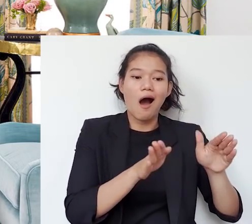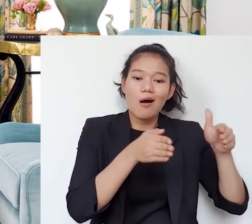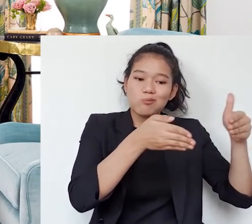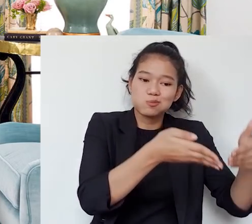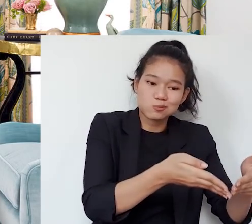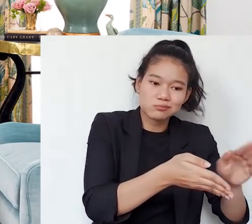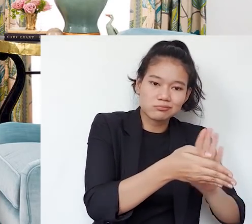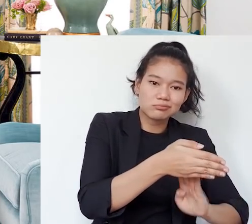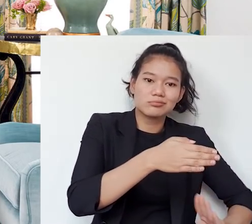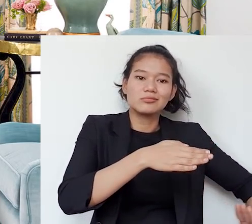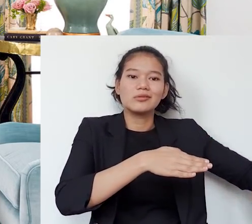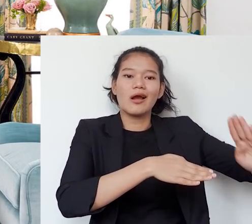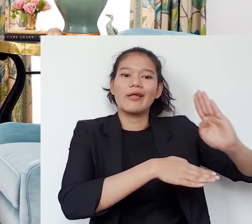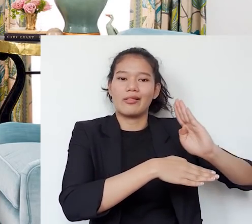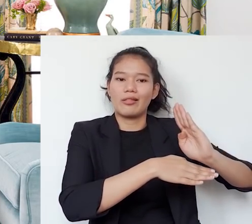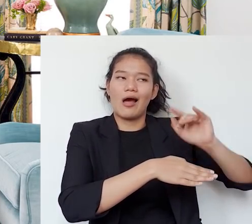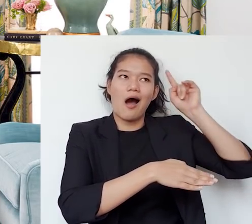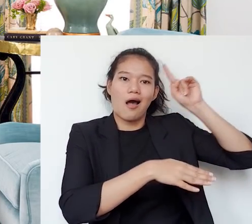oleh Allah.